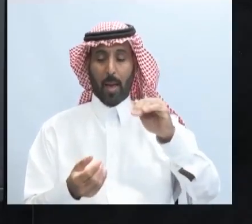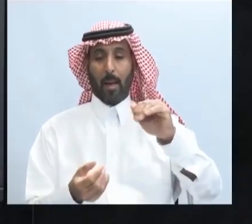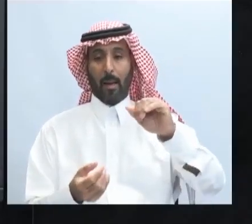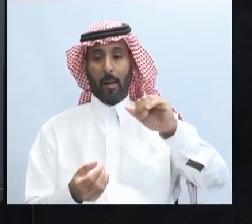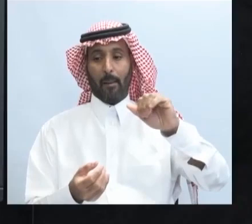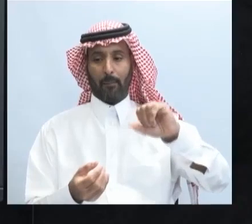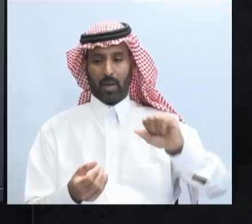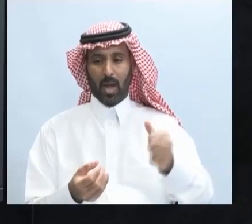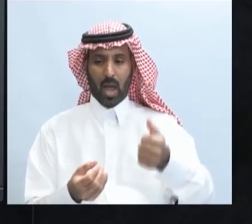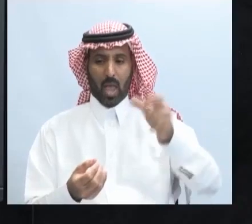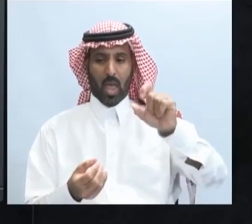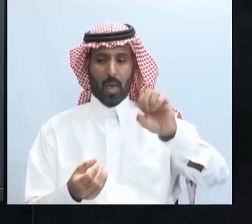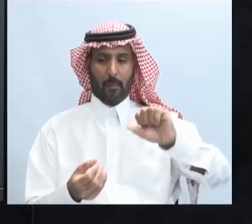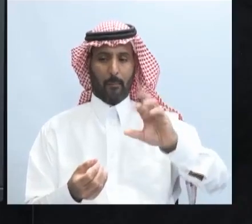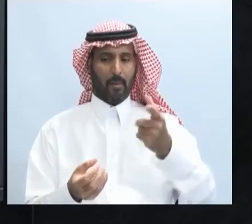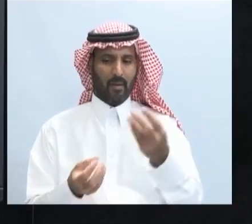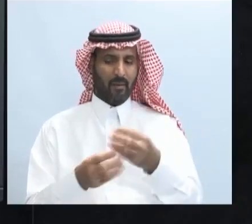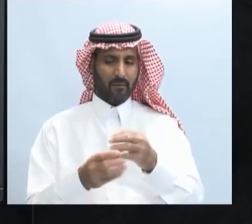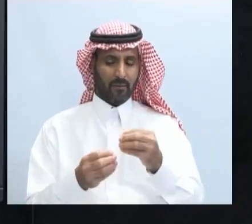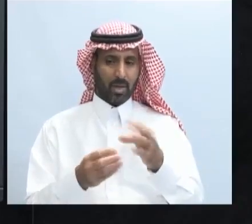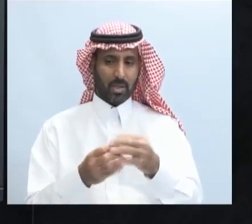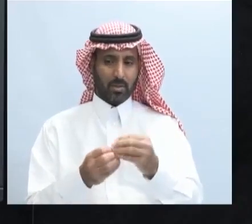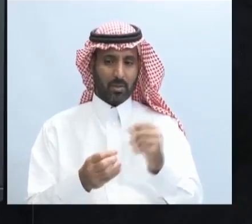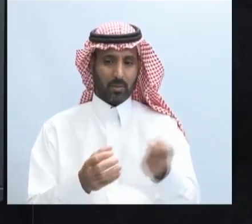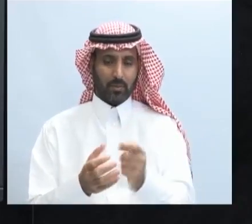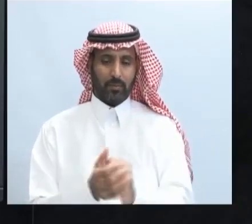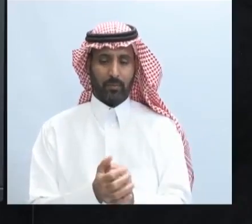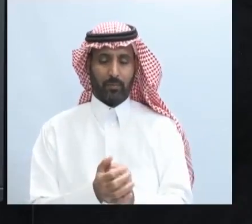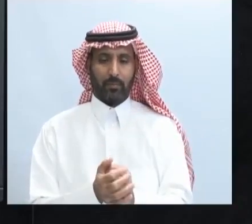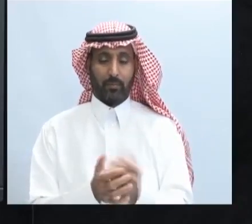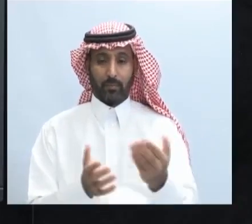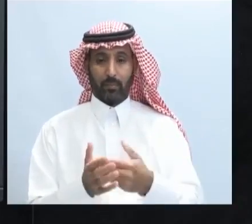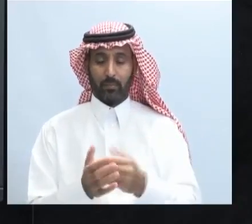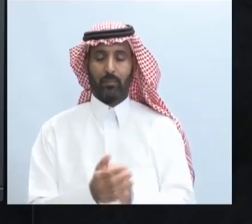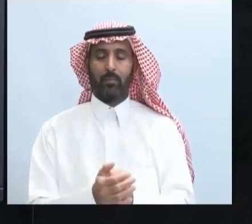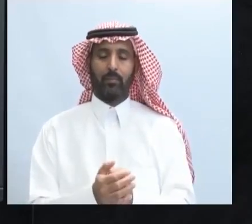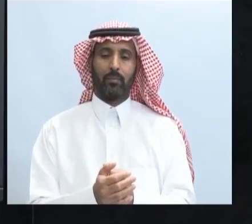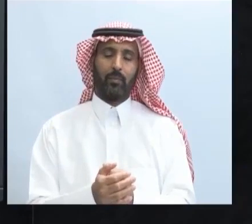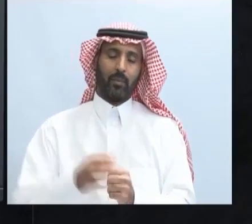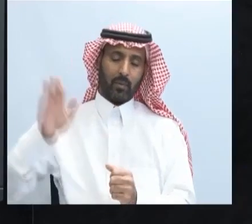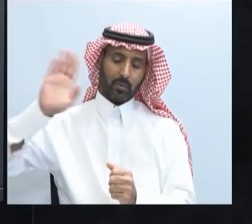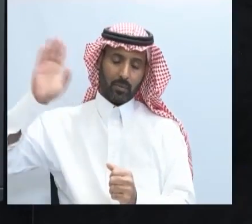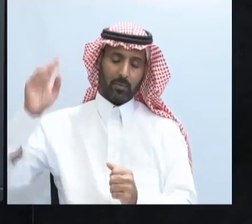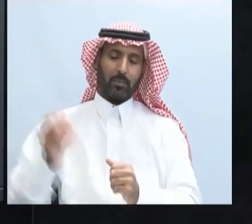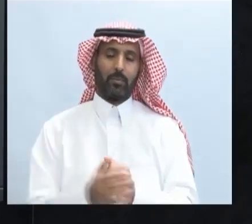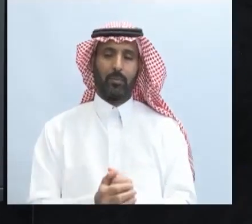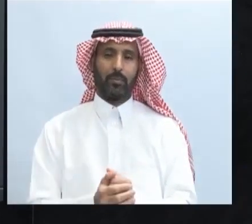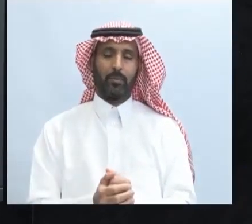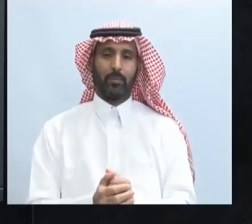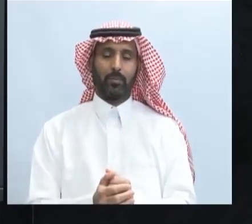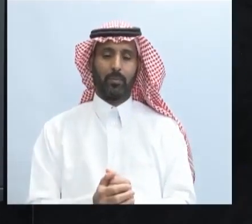من الالدهيدات فسر السبب في ذلك الى هنا طلابي نصل لنهايه درسنا لهذا اليوم شكرا لكم لحسن استماعكم والسلام عليكم ورحمه الله